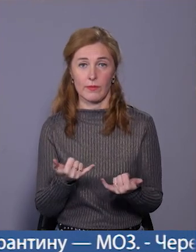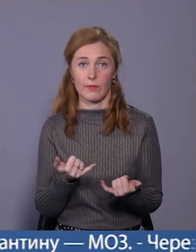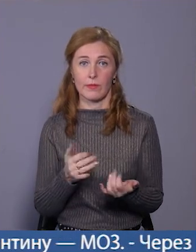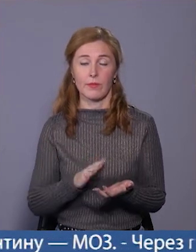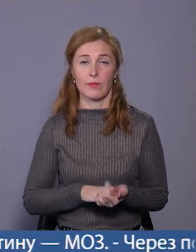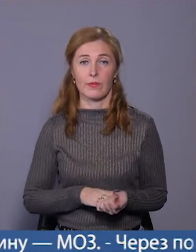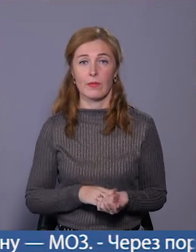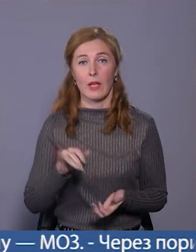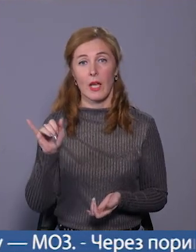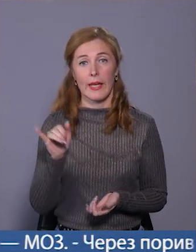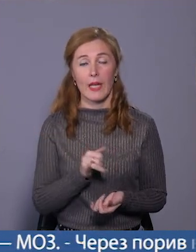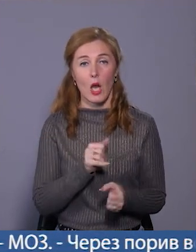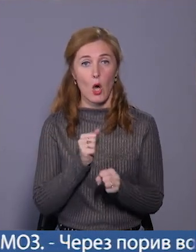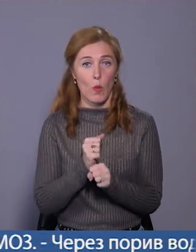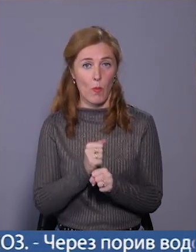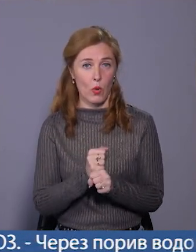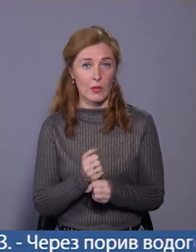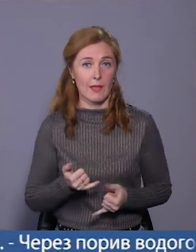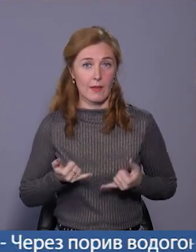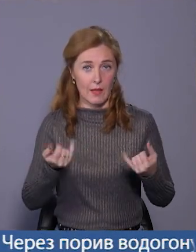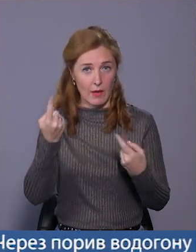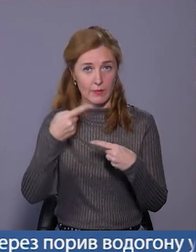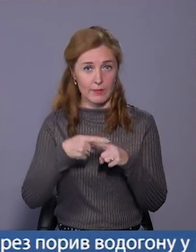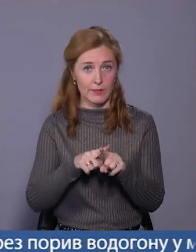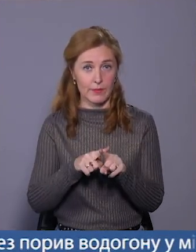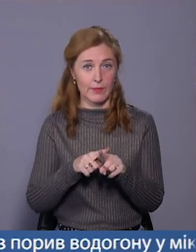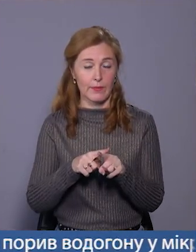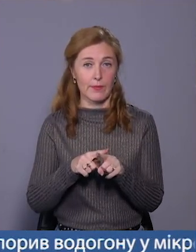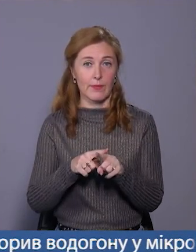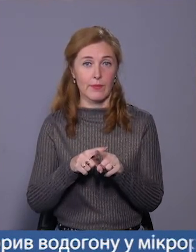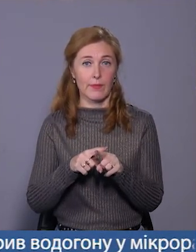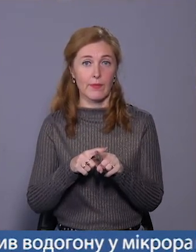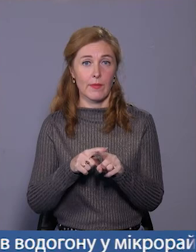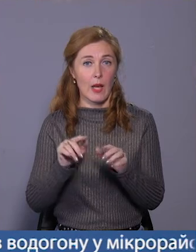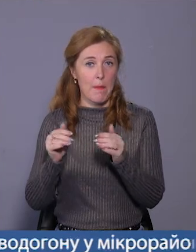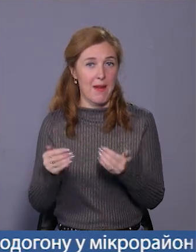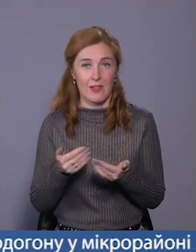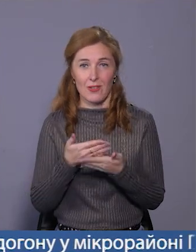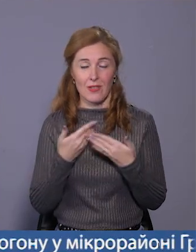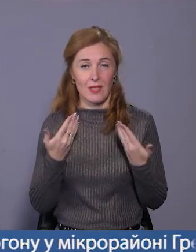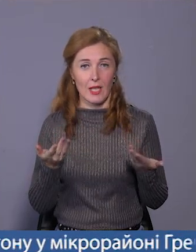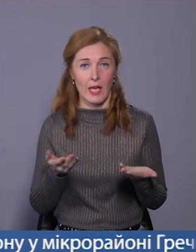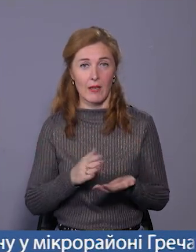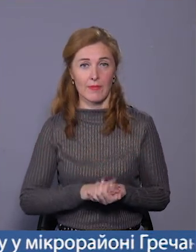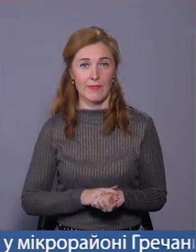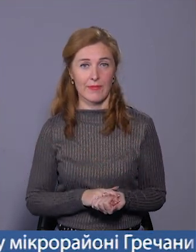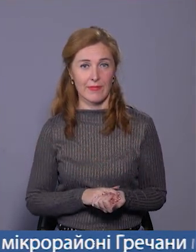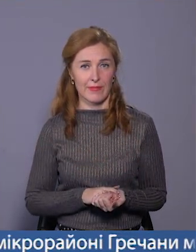І роботи для піротехнічних підрозділів нашого менше не стає.